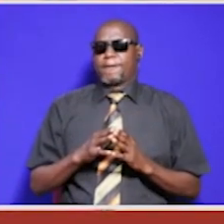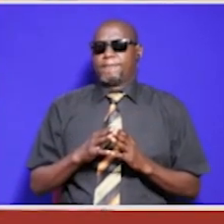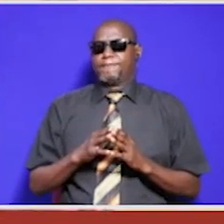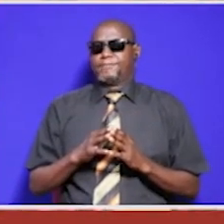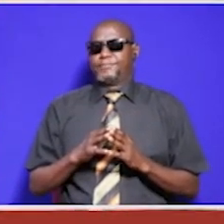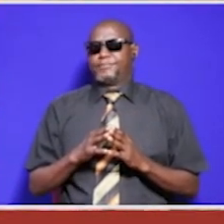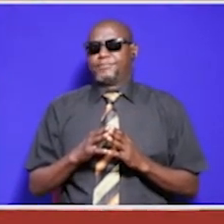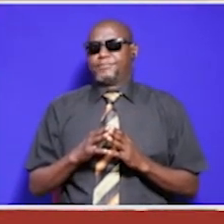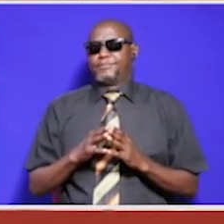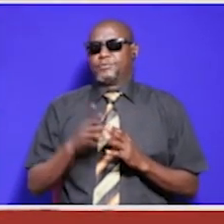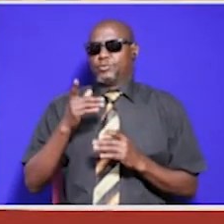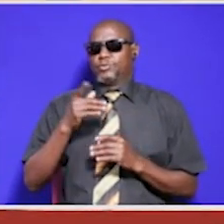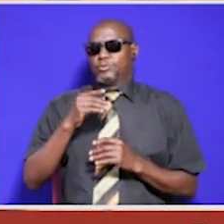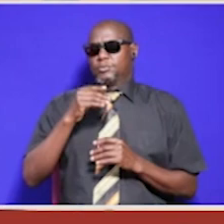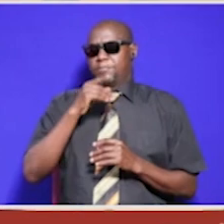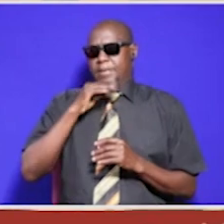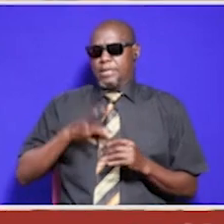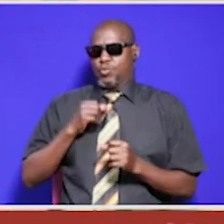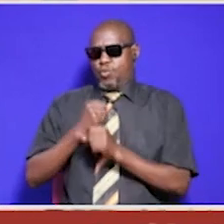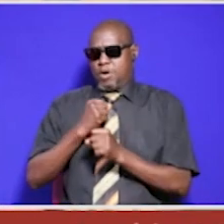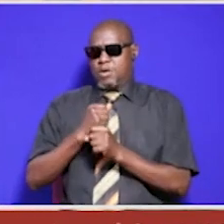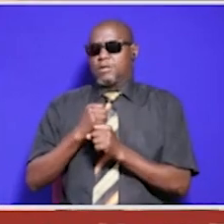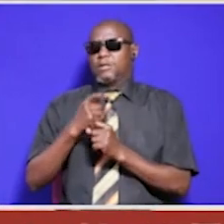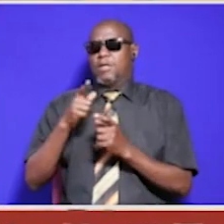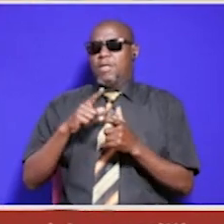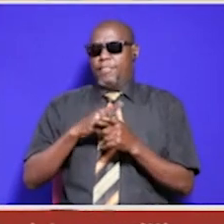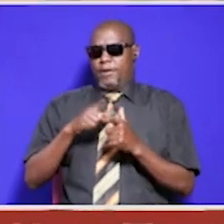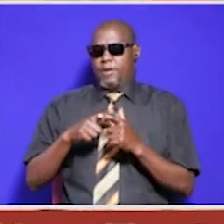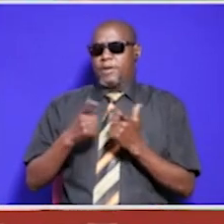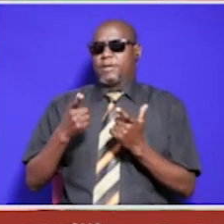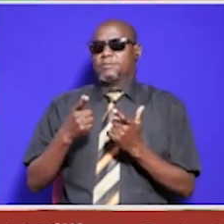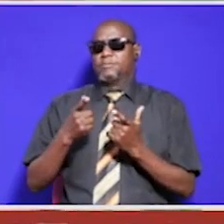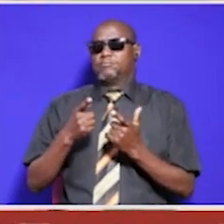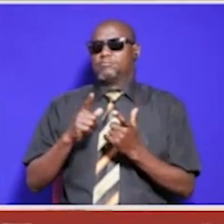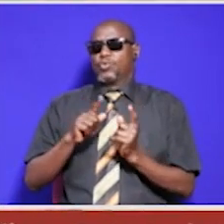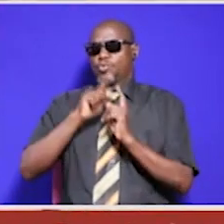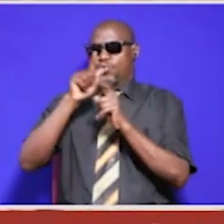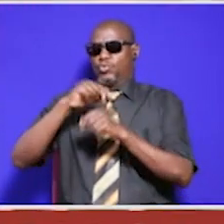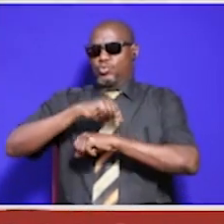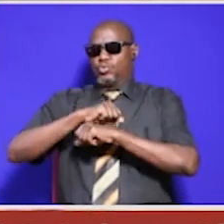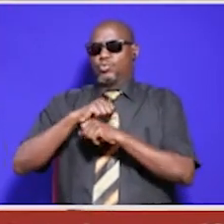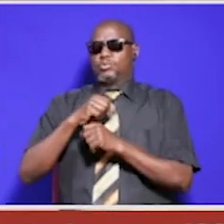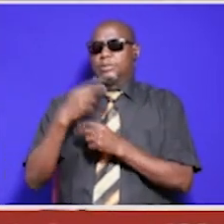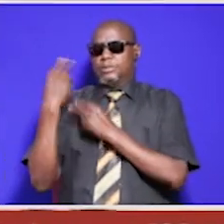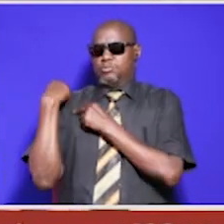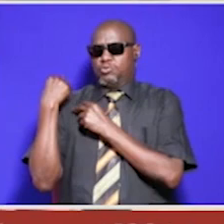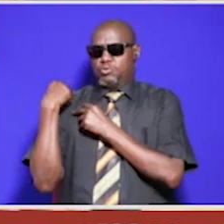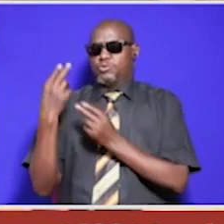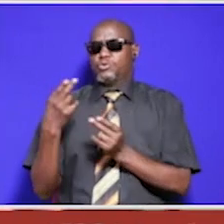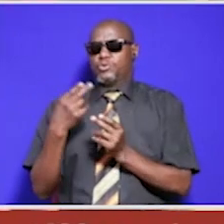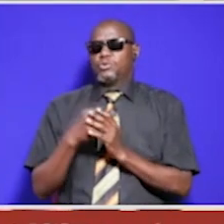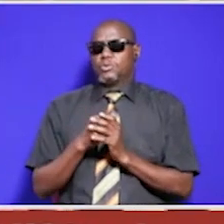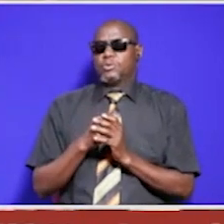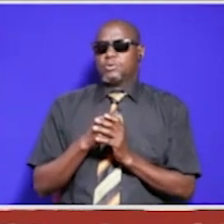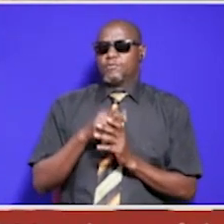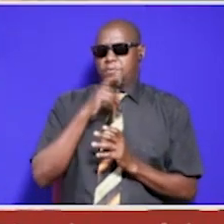wetu waende kwa shule na ni jukumu la mzazi kujitahidi. I know ni maisha ni ngumu